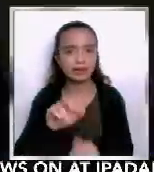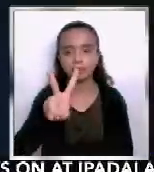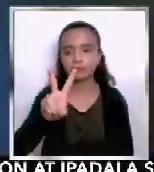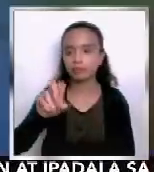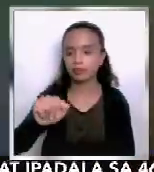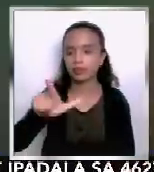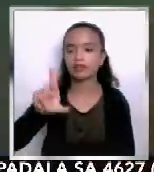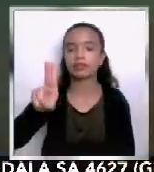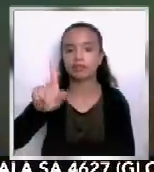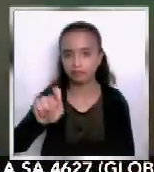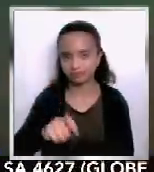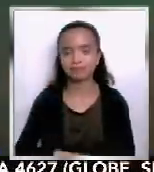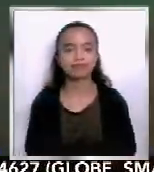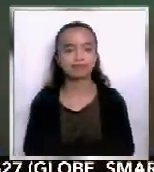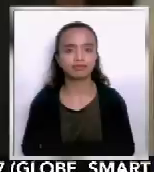bar.